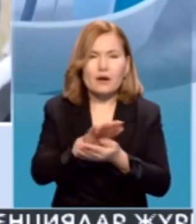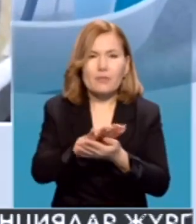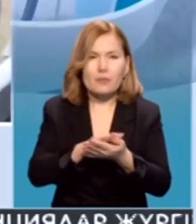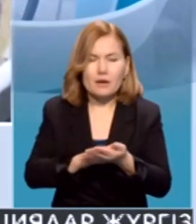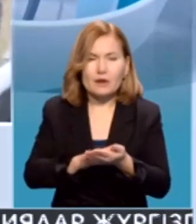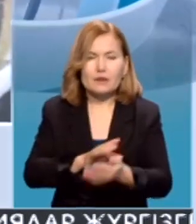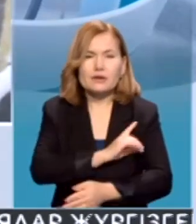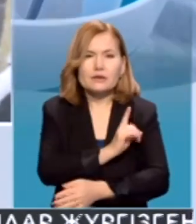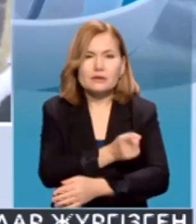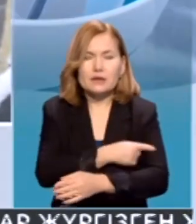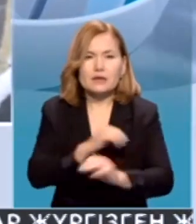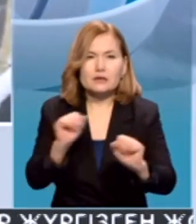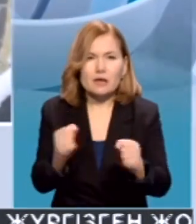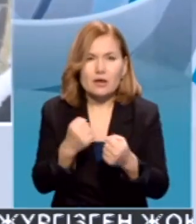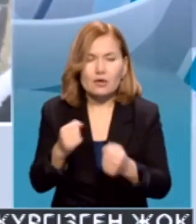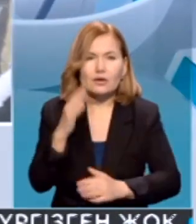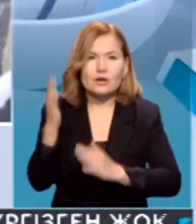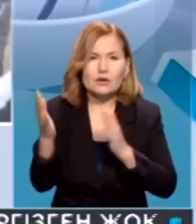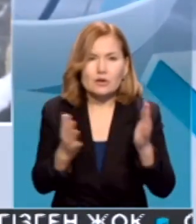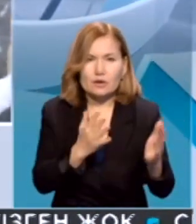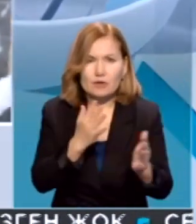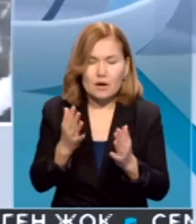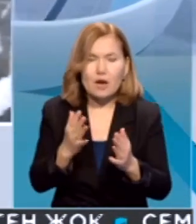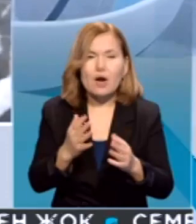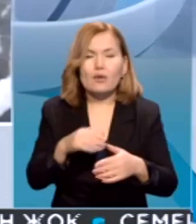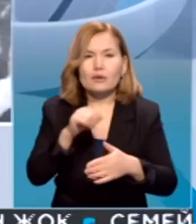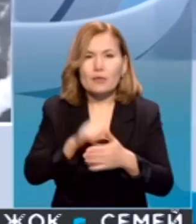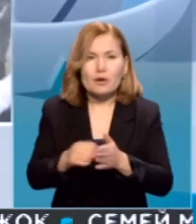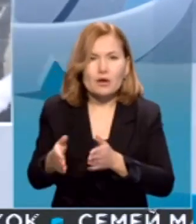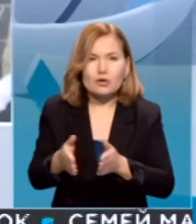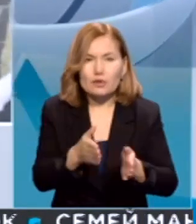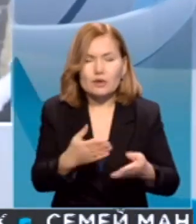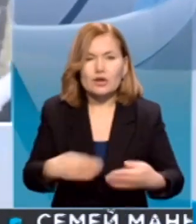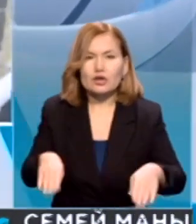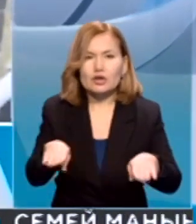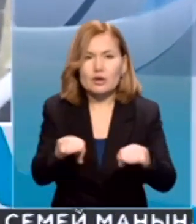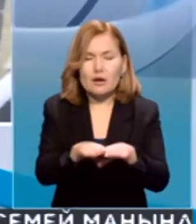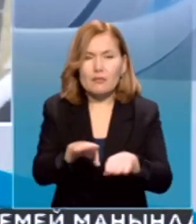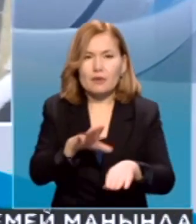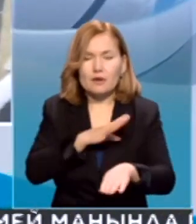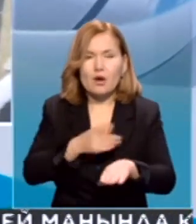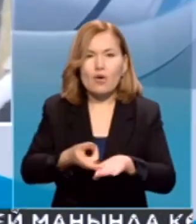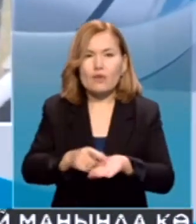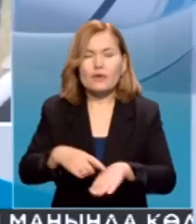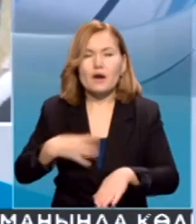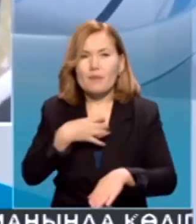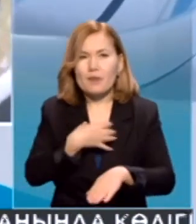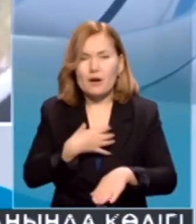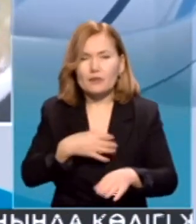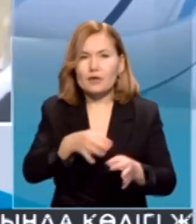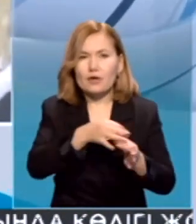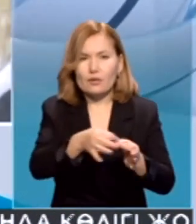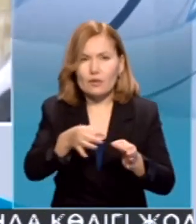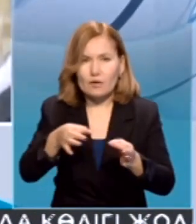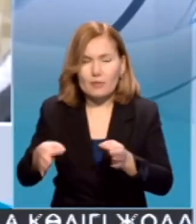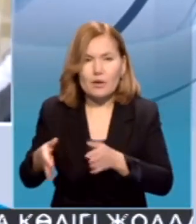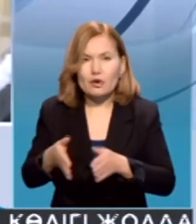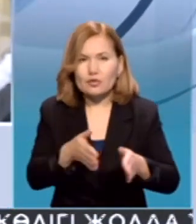екпінді жел көрінуі шектелуі республикалық маңызы бар тас жолдардың 10 учаскесінде көлік